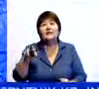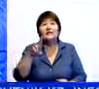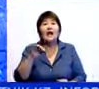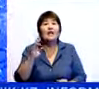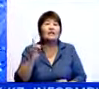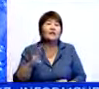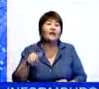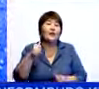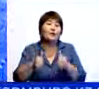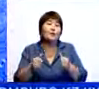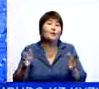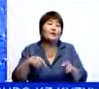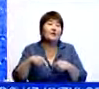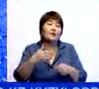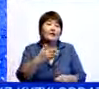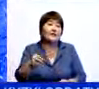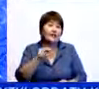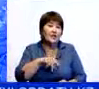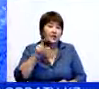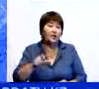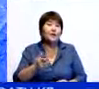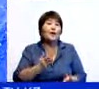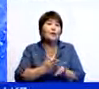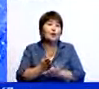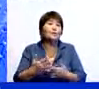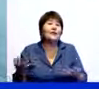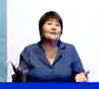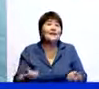районе прошел турнир по мини-футболу среди сотрудников службы спасателей.